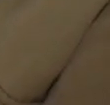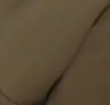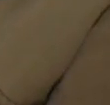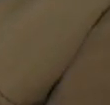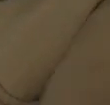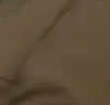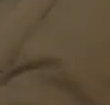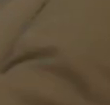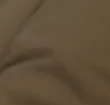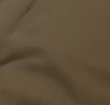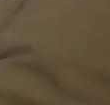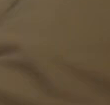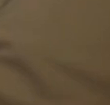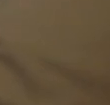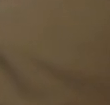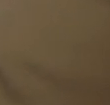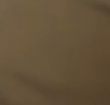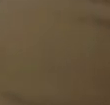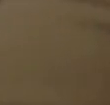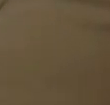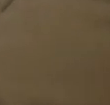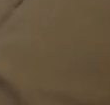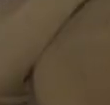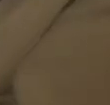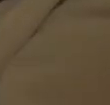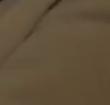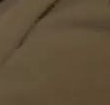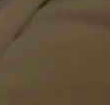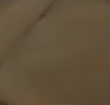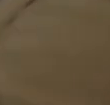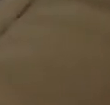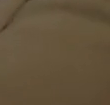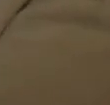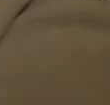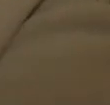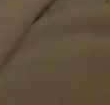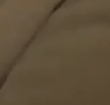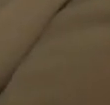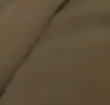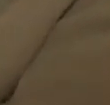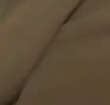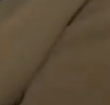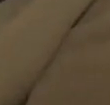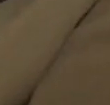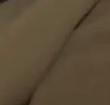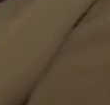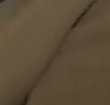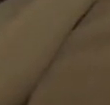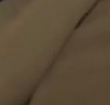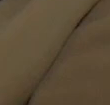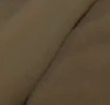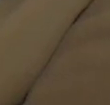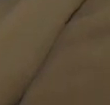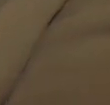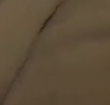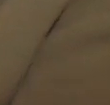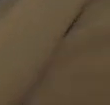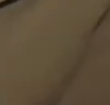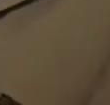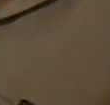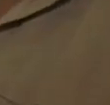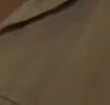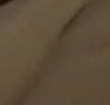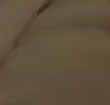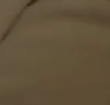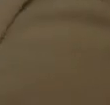sa hotel. Sasagutin po ni Idol Raffy lahat yung stay mo, pagkain mo. Tas Monday, haharapin mo yung misis mo. Opo, ma'am. Ready ka